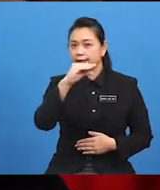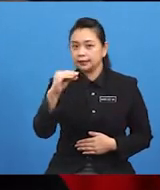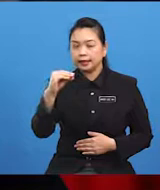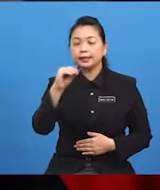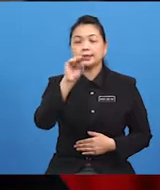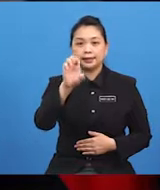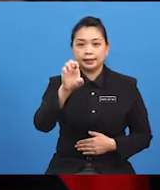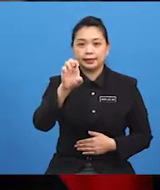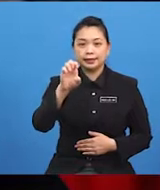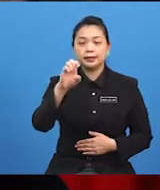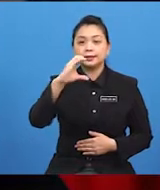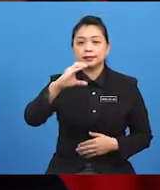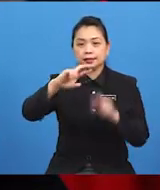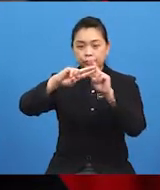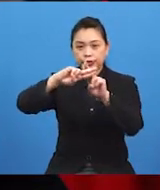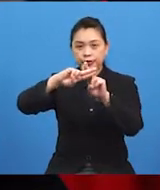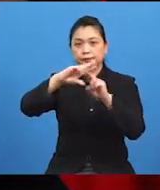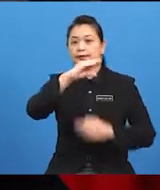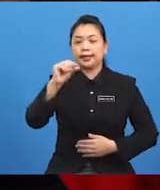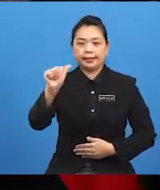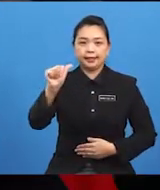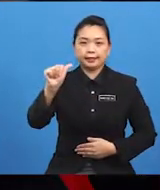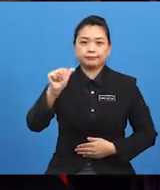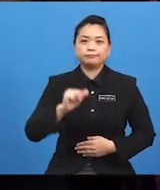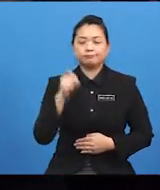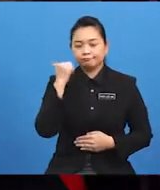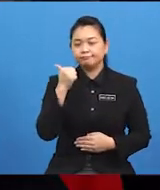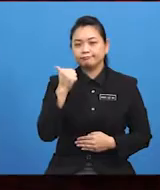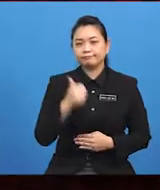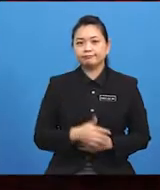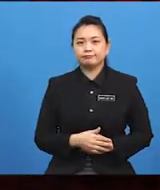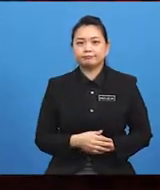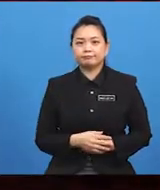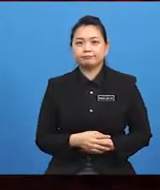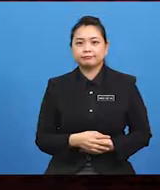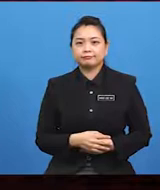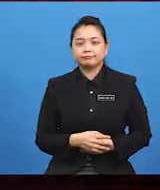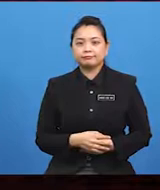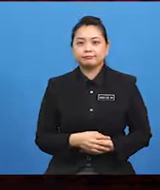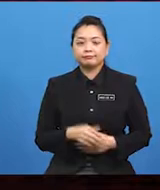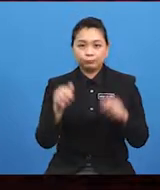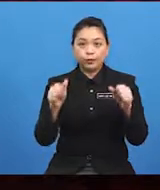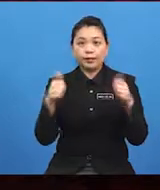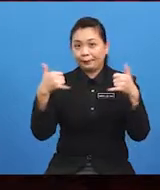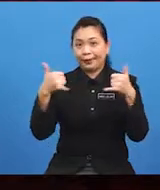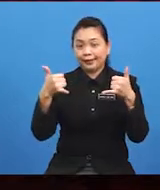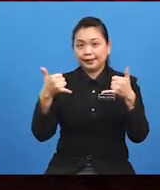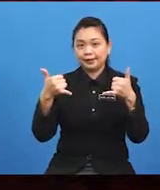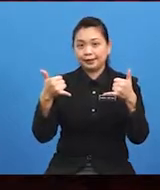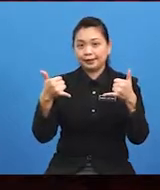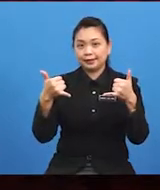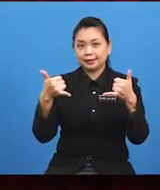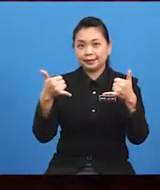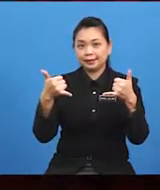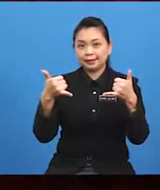E, C sharp dan A. Bagus Haziq. Bolehkah Haziq mainkan arpeggio